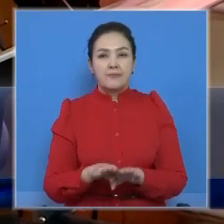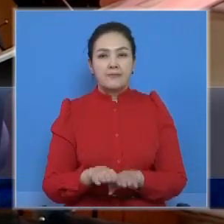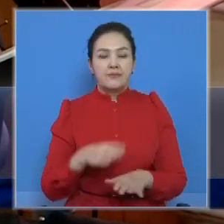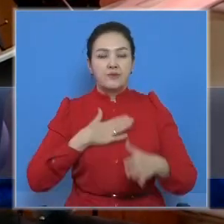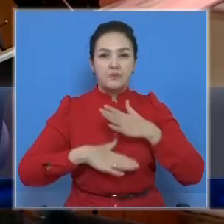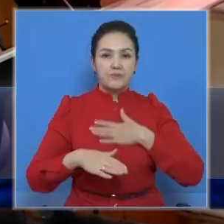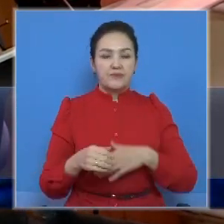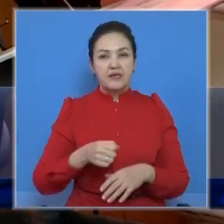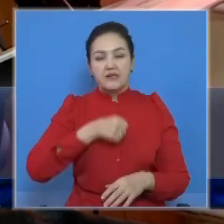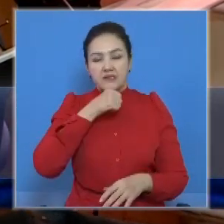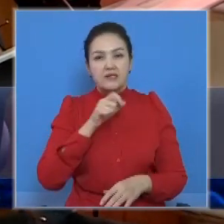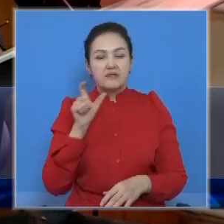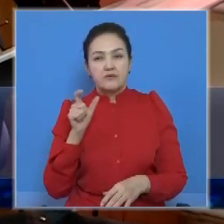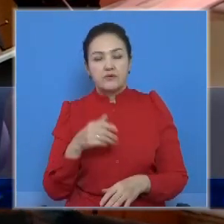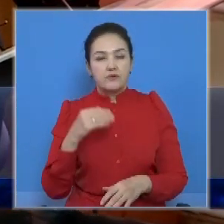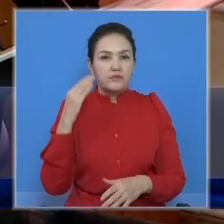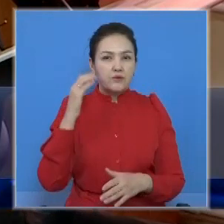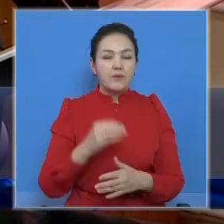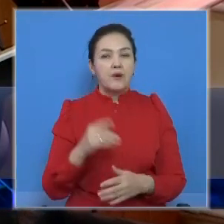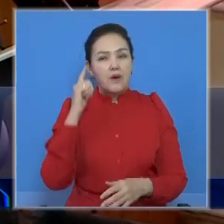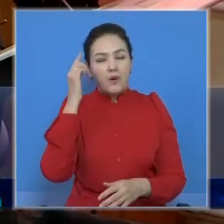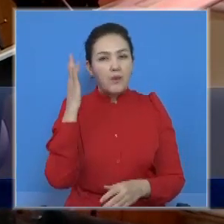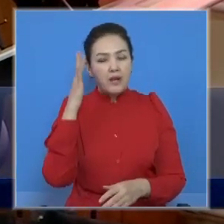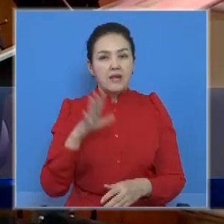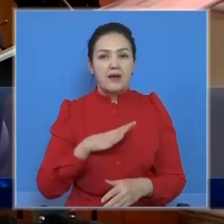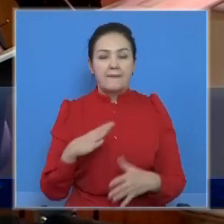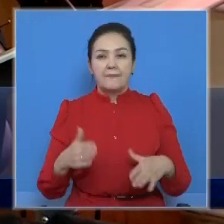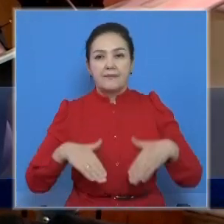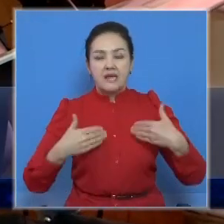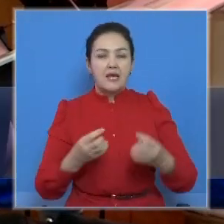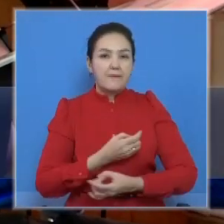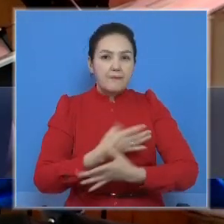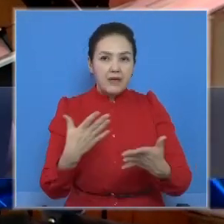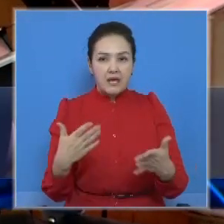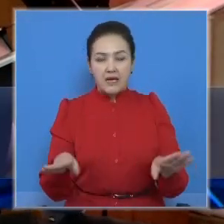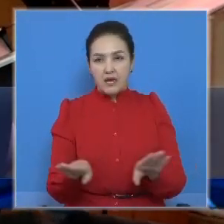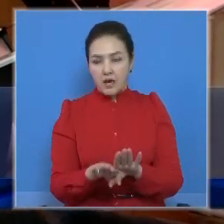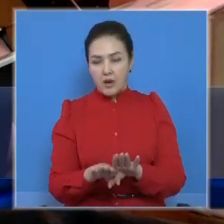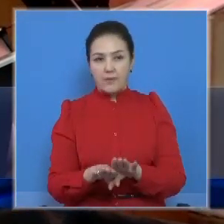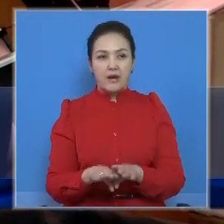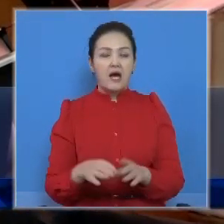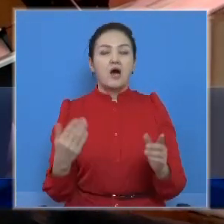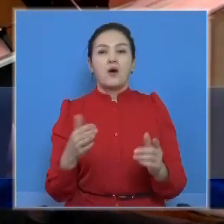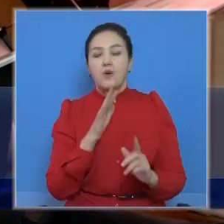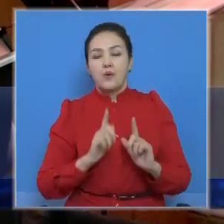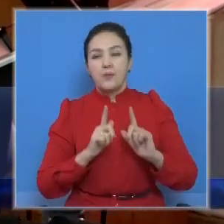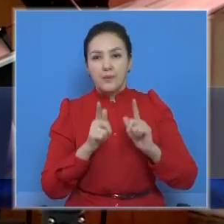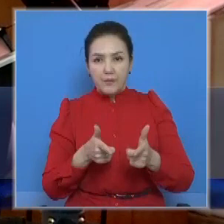қуаныштымын. Кешеден бер қыздармен танысып атырмын, кеше енді мерамға мереке қарсаңында